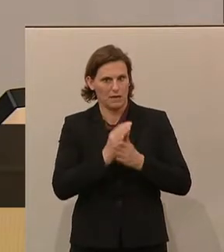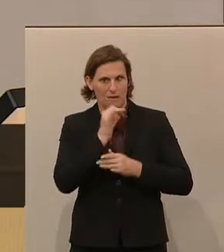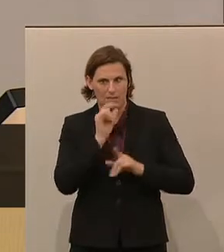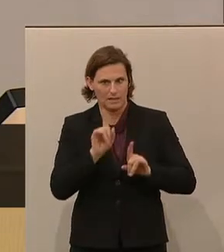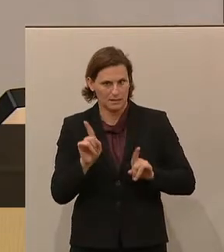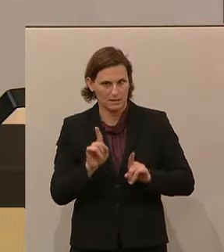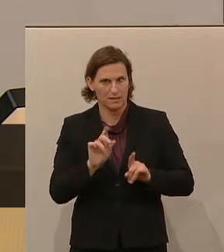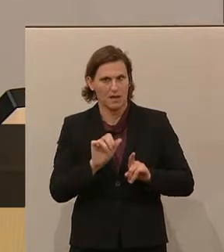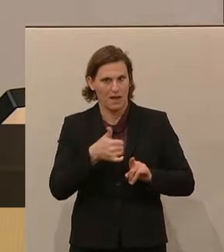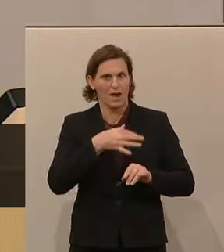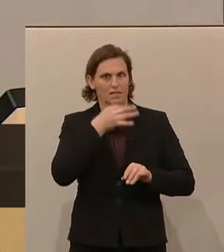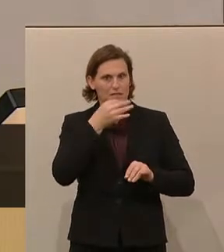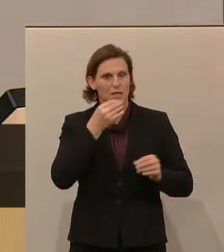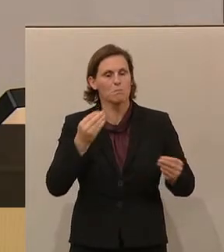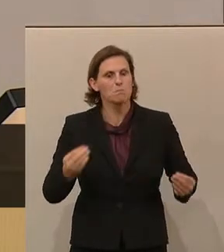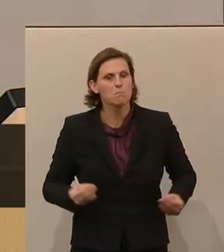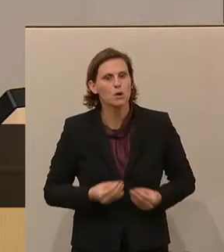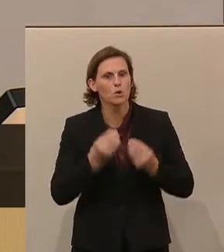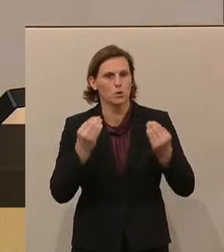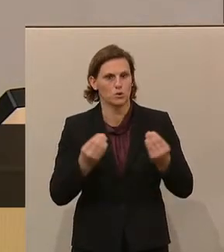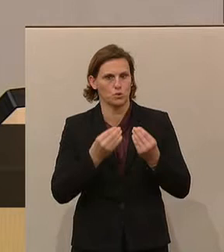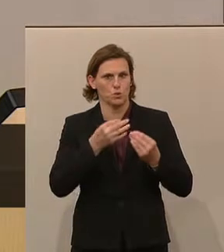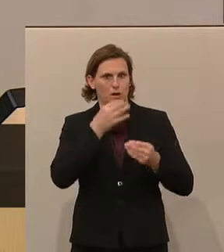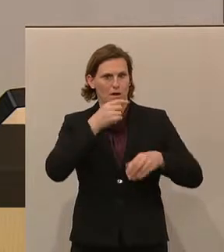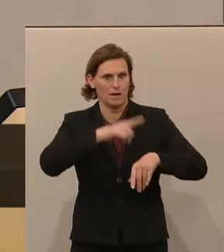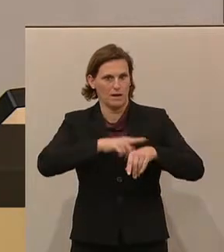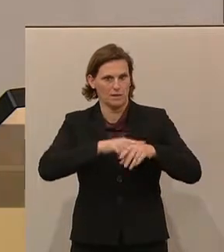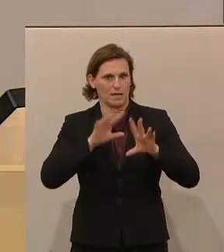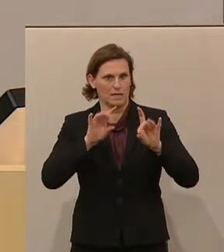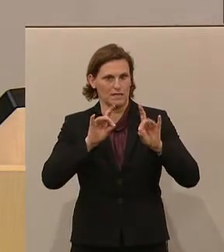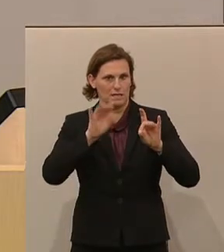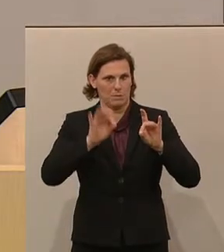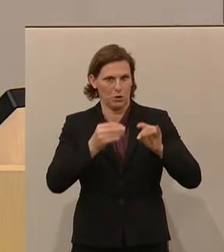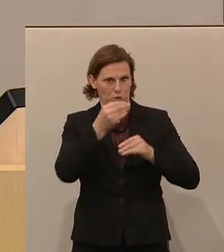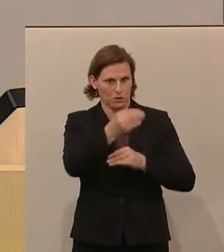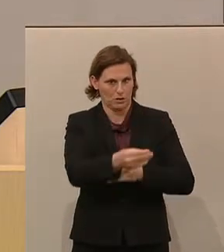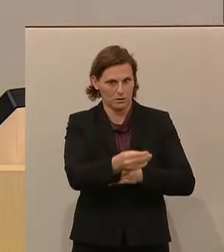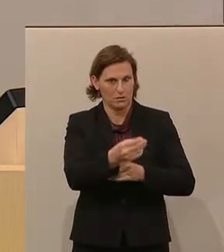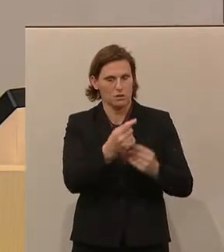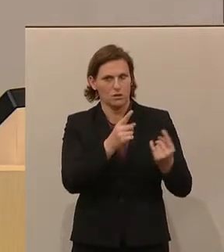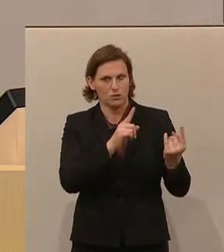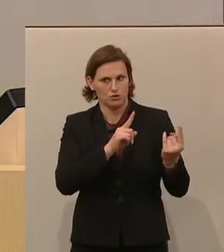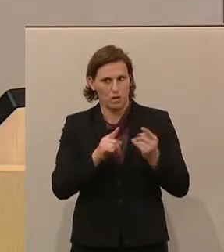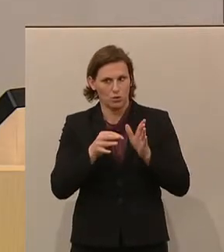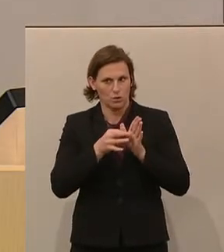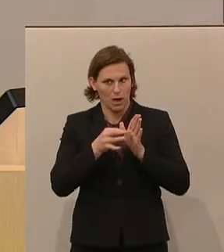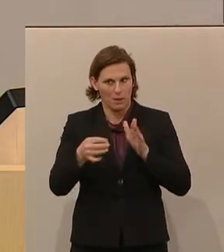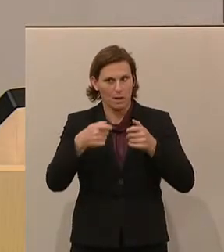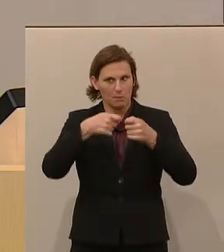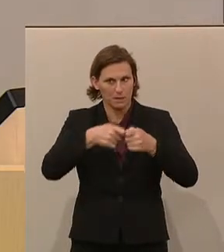dem Erstredner zur Begründung eine Redezeit von 10 Minuten zukommt. Stellungnahmen von Mitgliedern der Bundesregierung oder